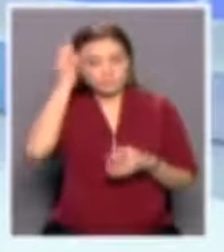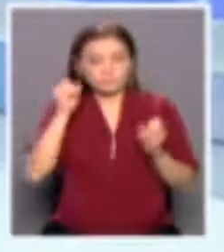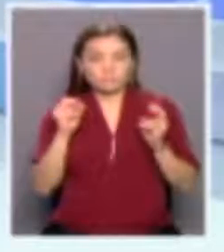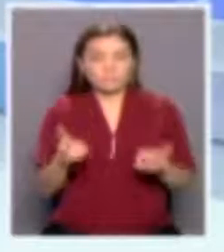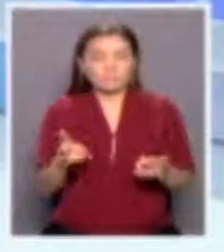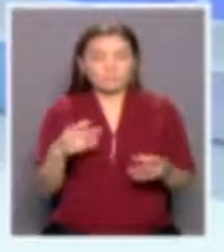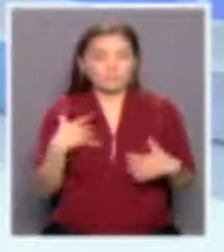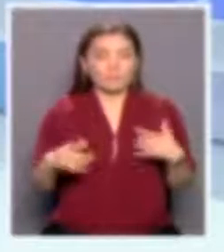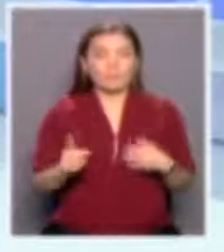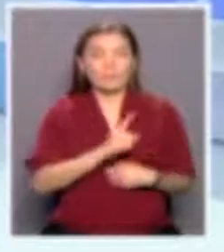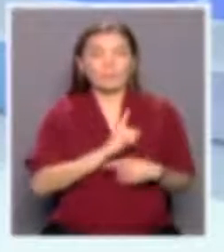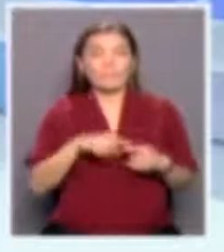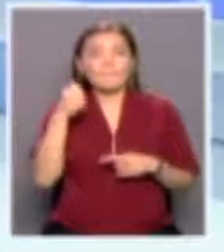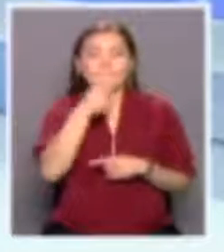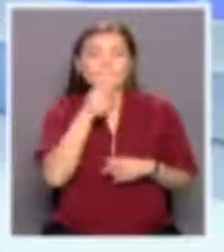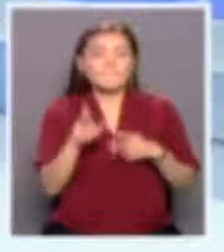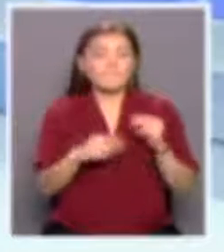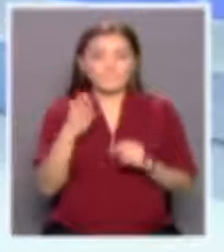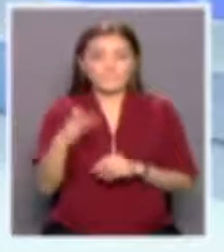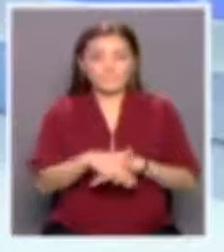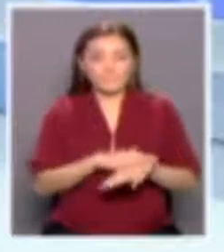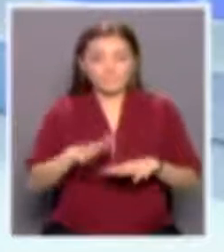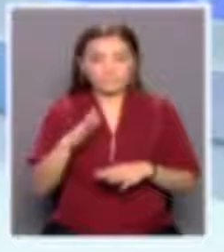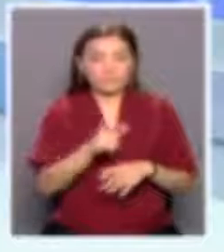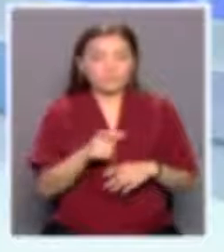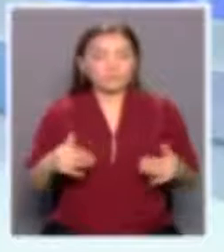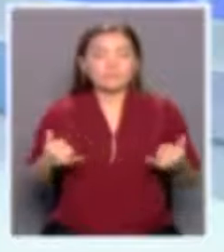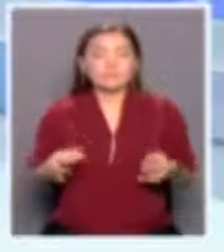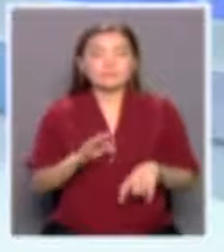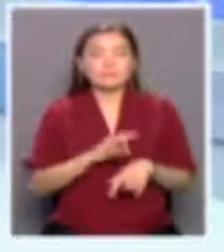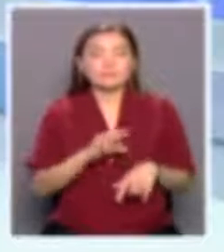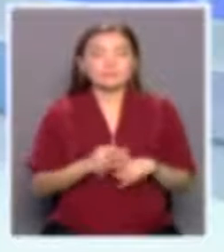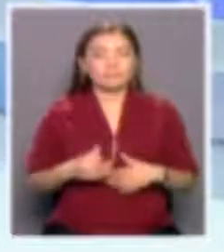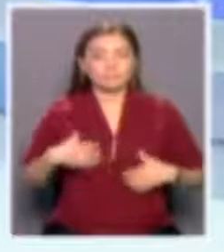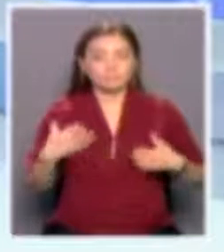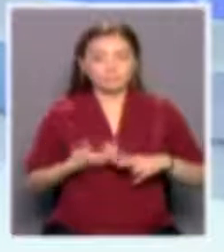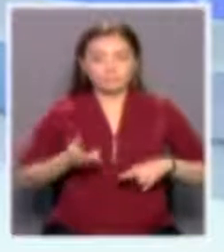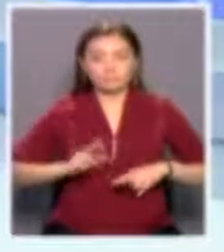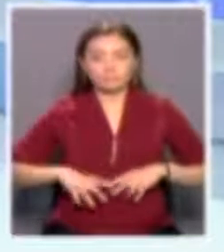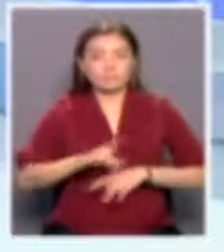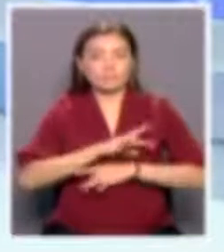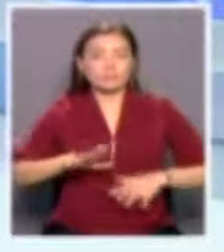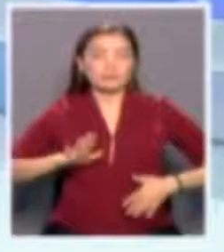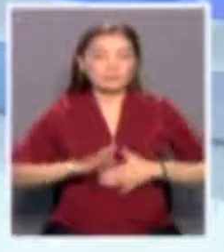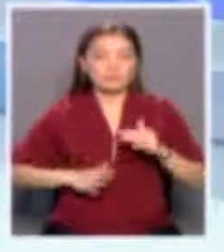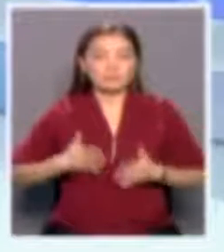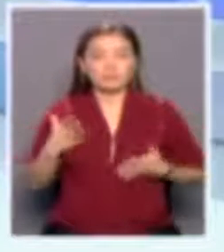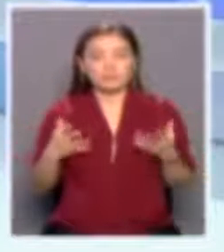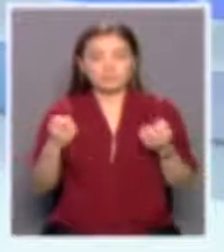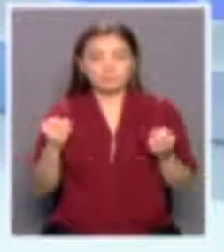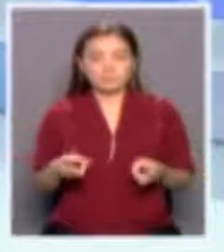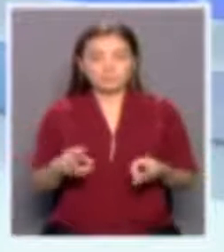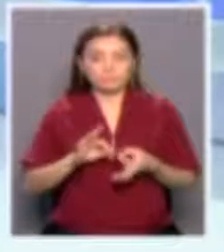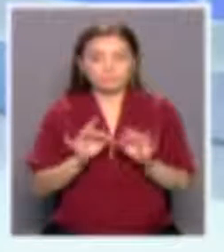де тағатсыз күтіп келер жылға үміт артуда халық. Тұрғындар қазір індеттен үркіп отыр, сондықтан да мерекелік көңіл күйді сыйлау үшін